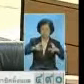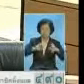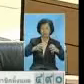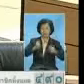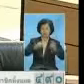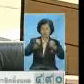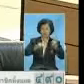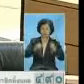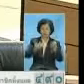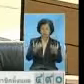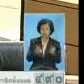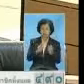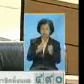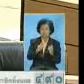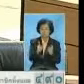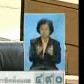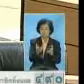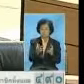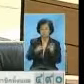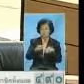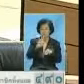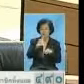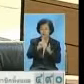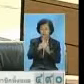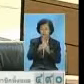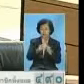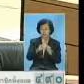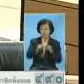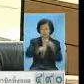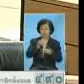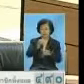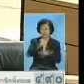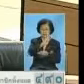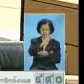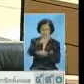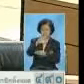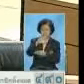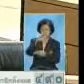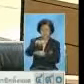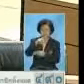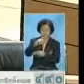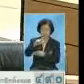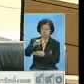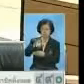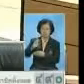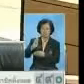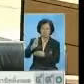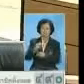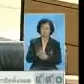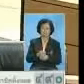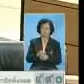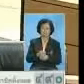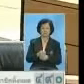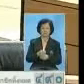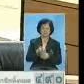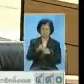หนักไม่กี่กิโลไม่ถึง5กิโลฮะแต่ขาย 4-5,000 บาทมิชลินบางทีหมื่นกว่าบาทผมก็